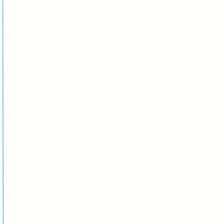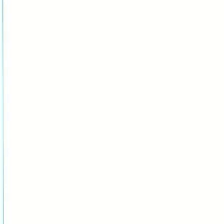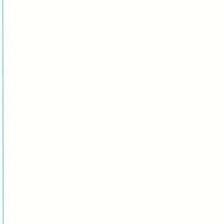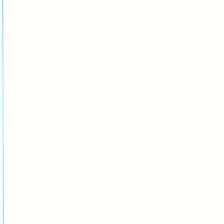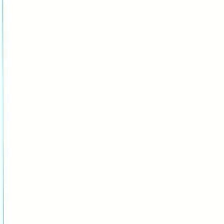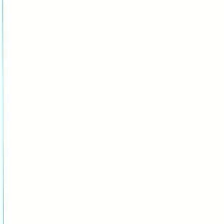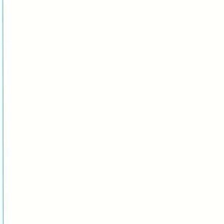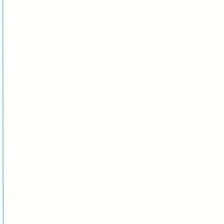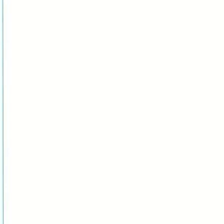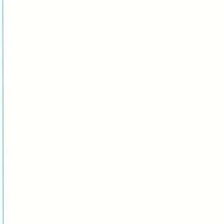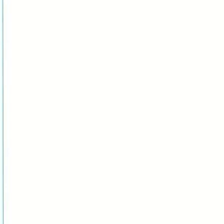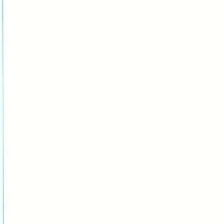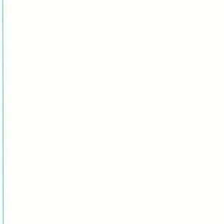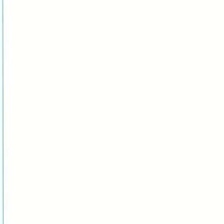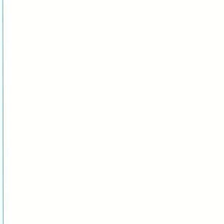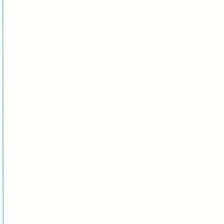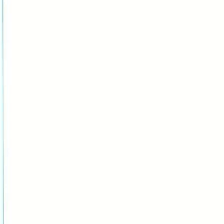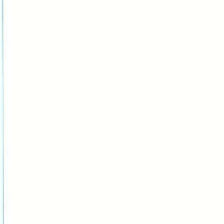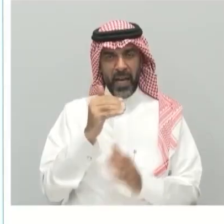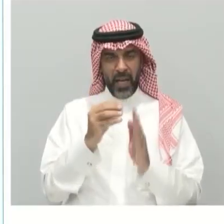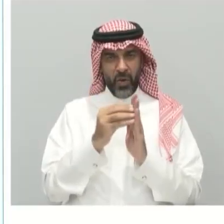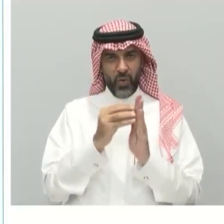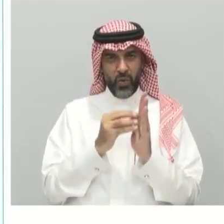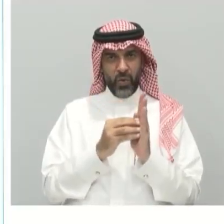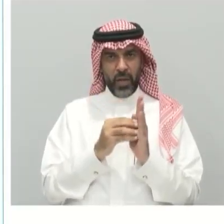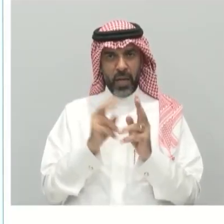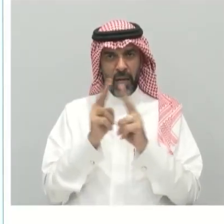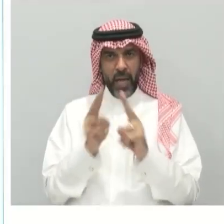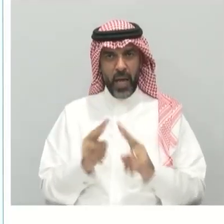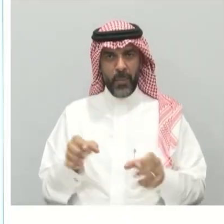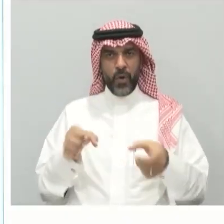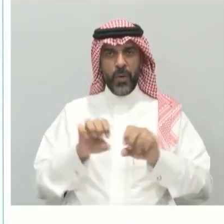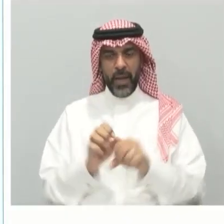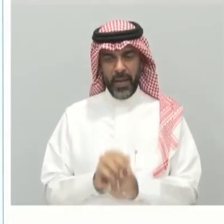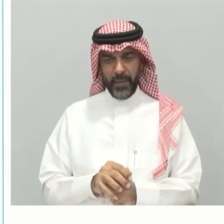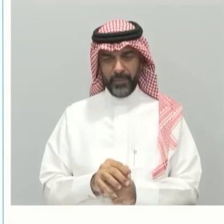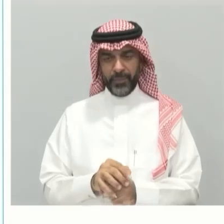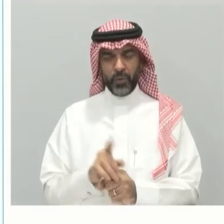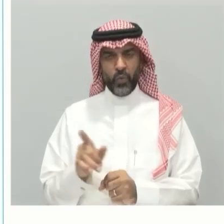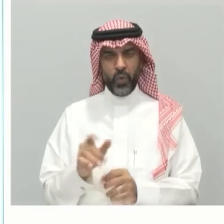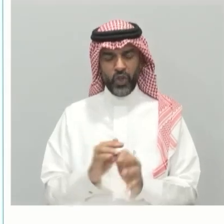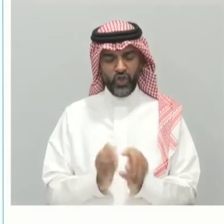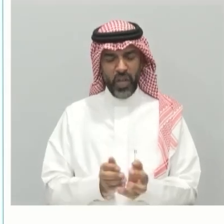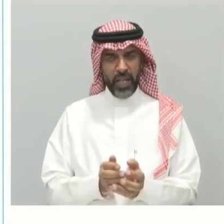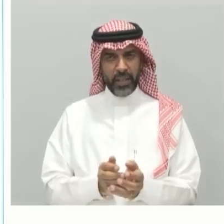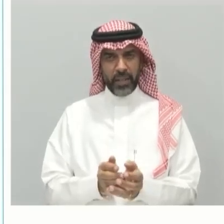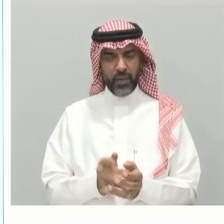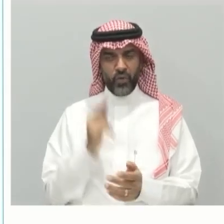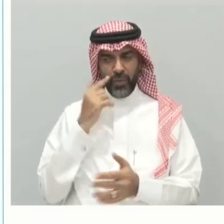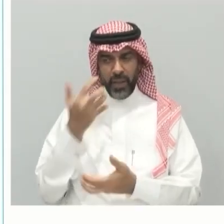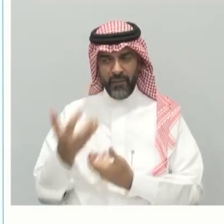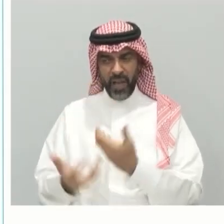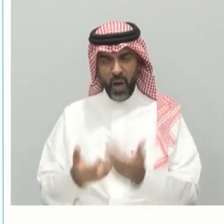تعرفنا على الخلايا الكهروكيميائيه الخلايا الكهروكيميائيه ان جهاز يستعمل تفاعل الاكسده